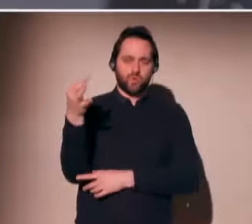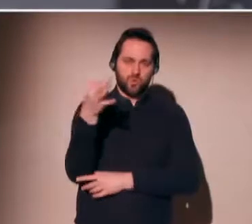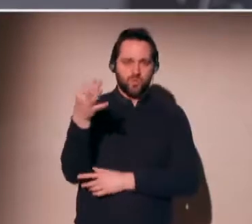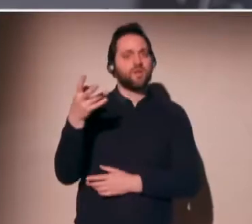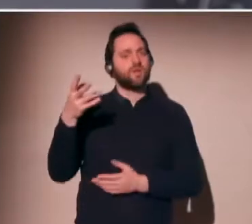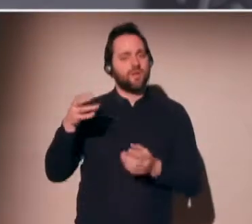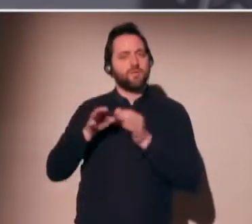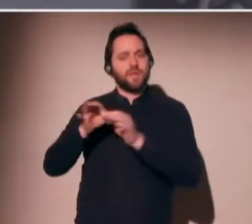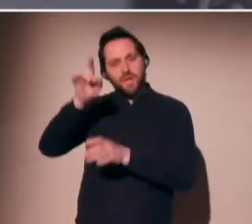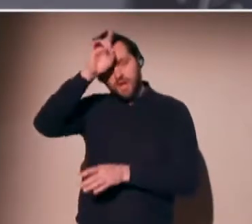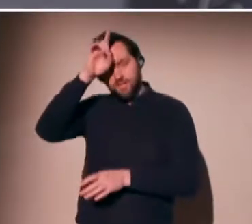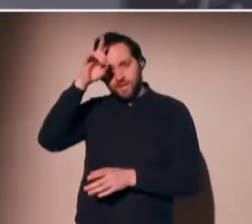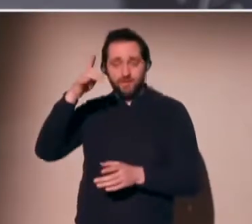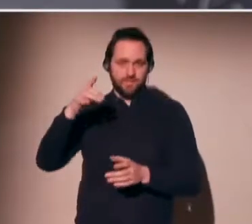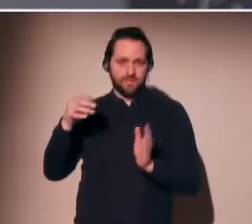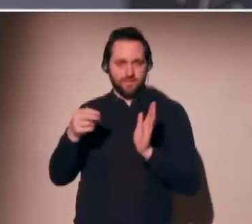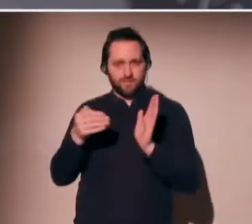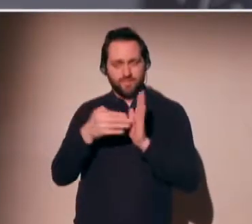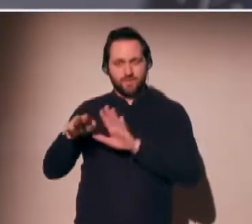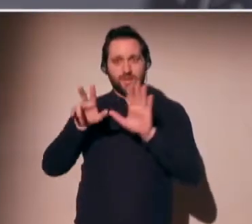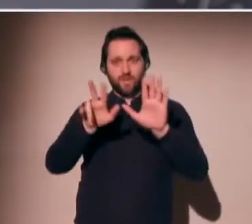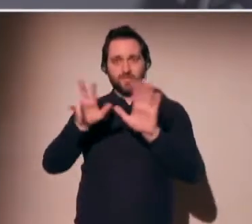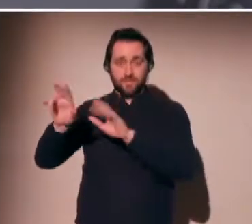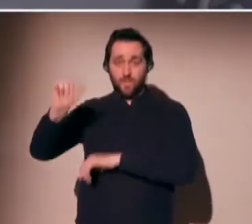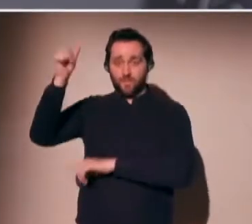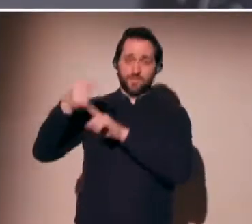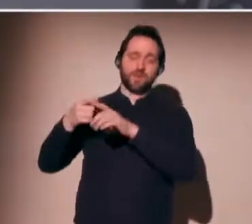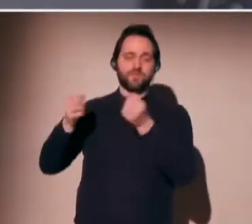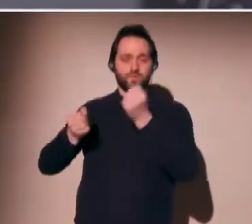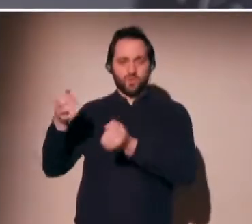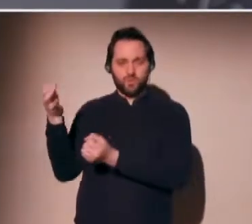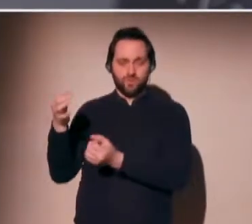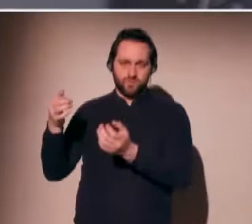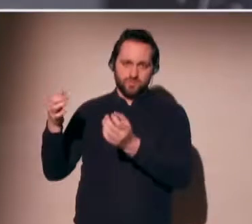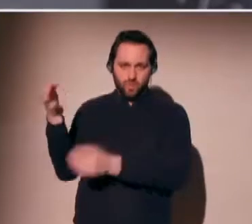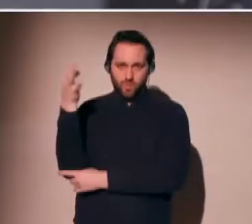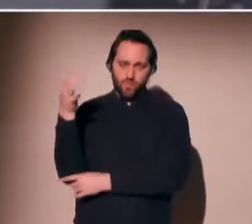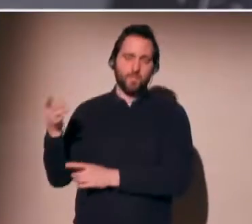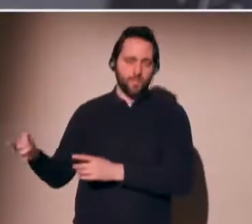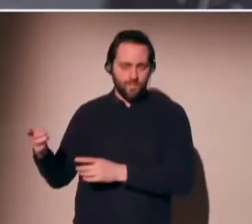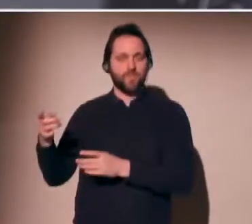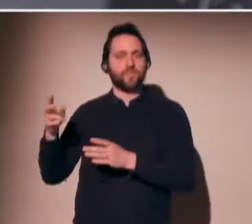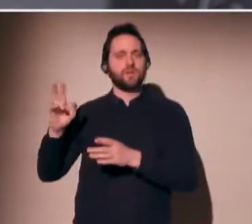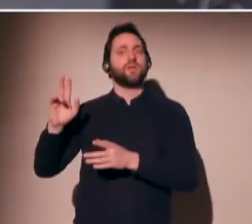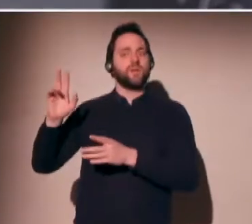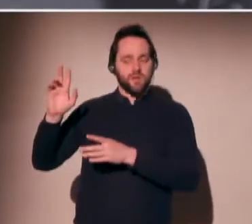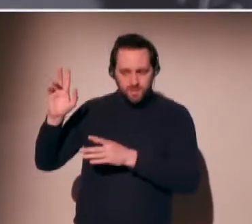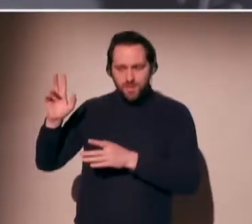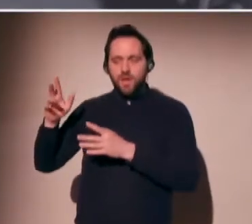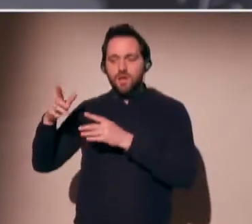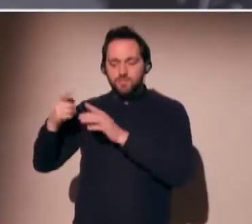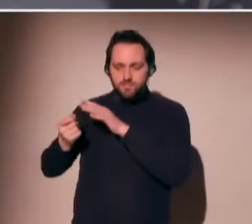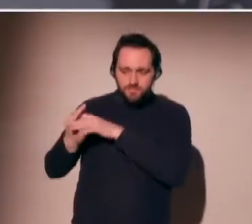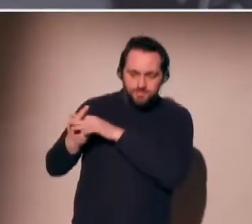la technologie qui permettait d'avoir ces voitures avec l'apprentissage de machines et d'autres techniques. Et on arrive au point